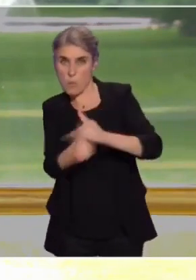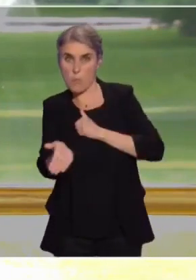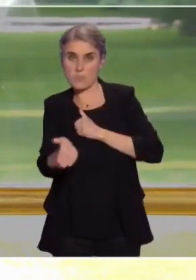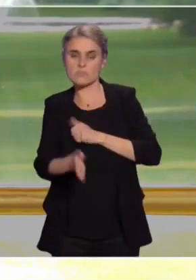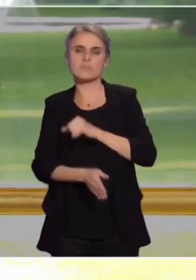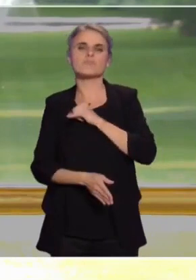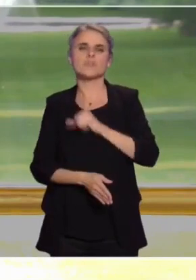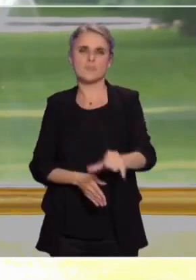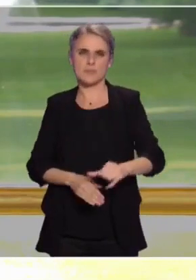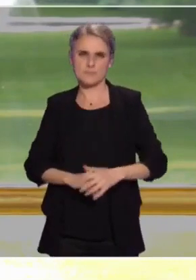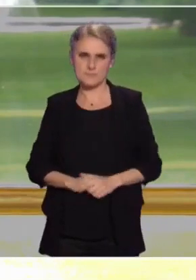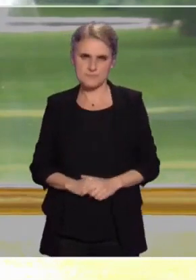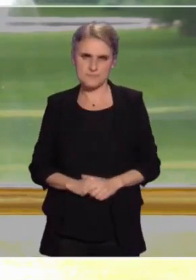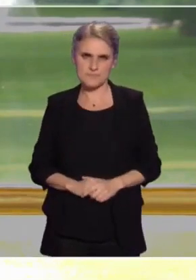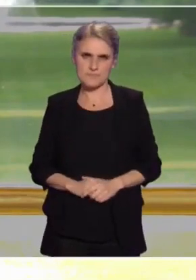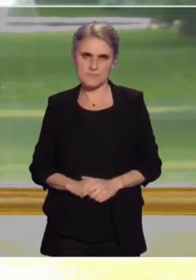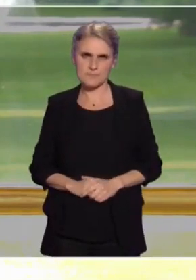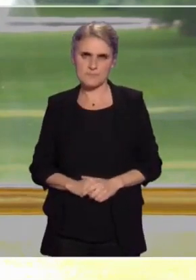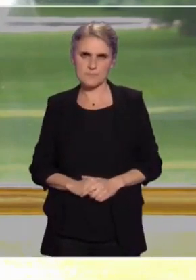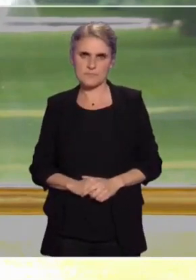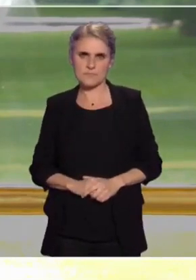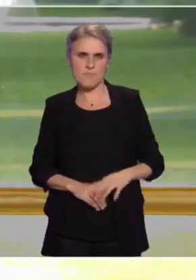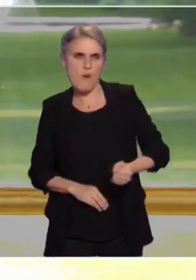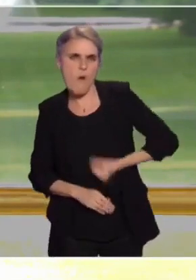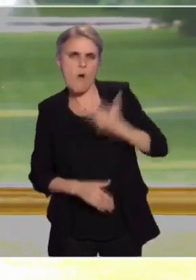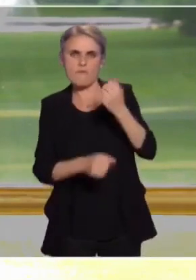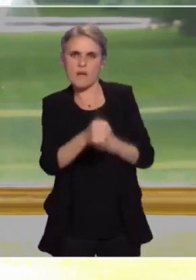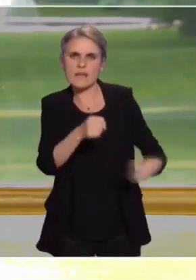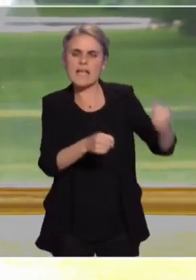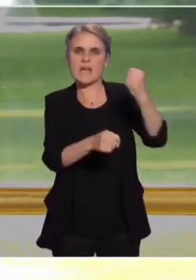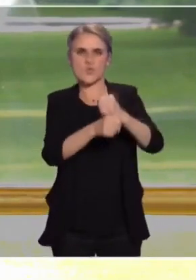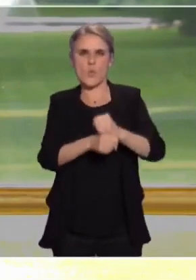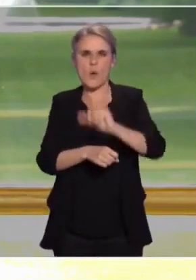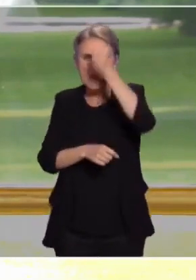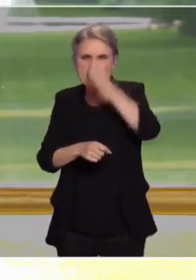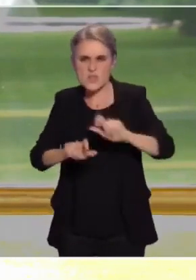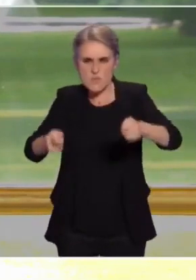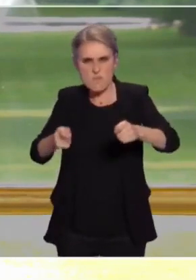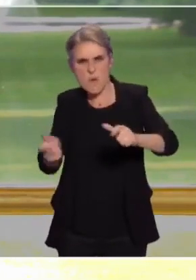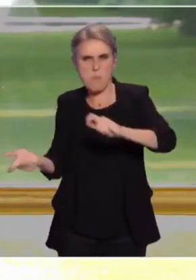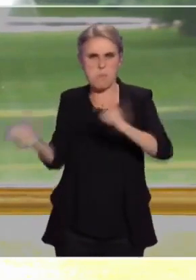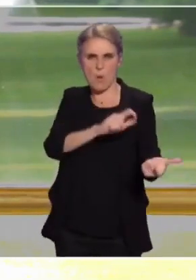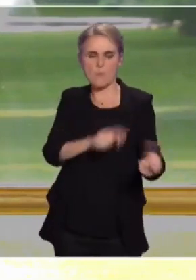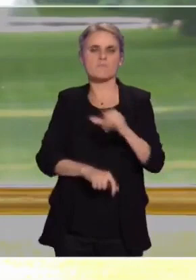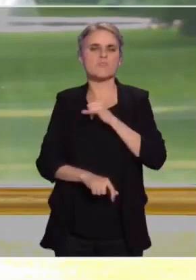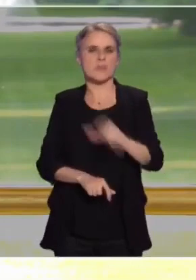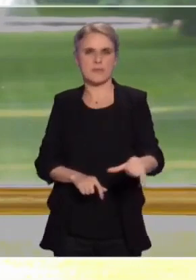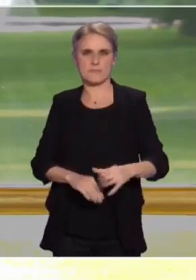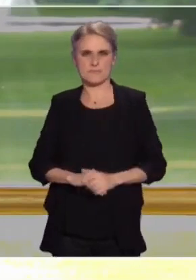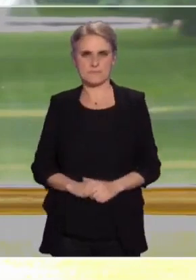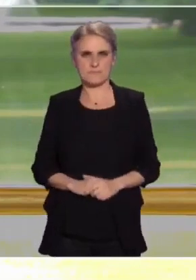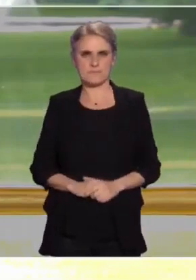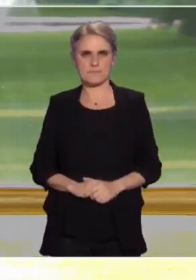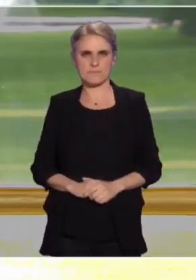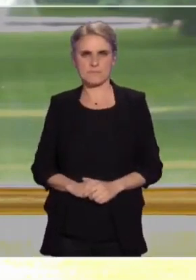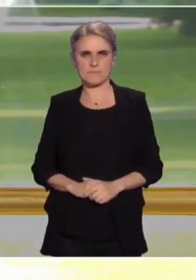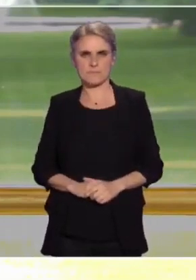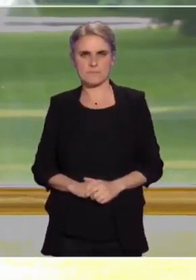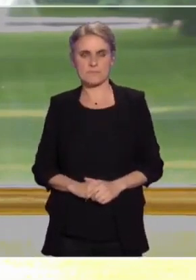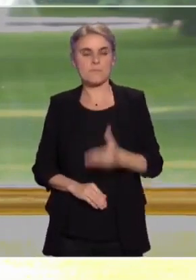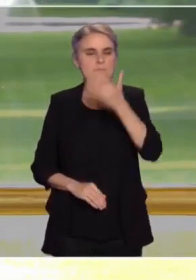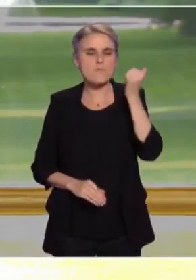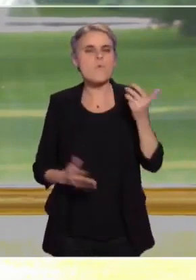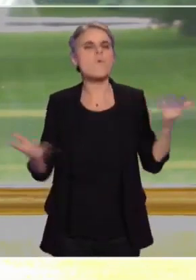elle n'oubliera aucune de ses oeuvres elle ne déboulonnera pas de statut nous devons plutôt lucidement